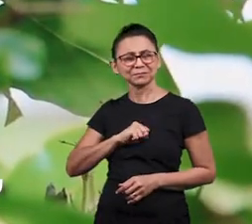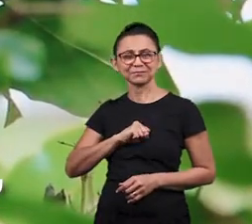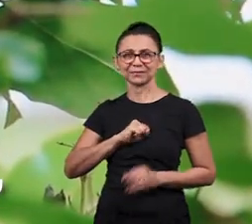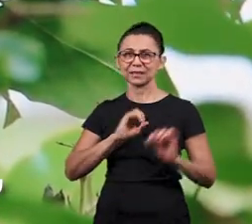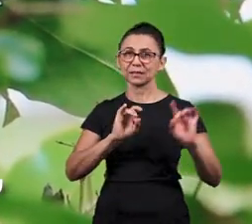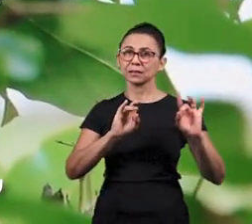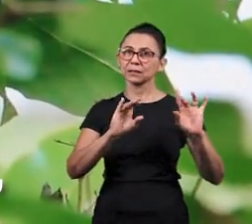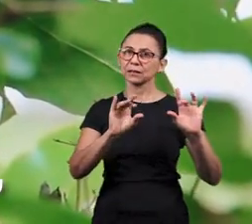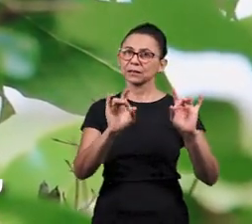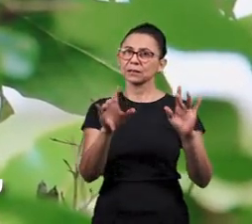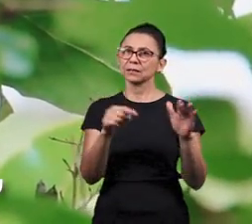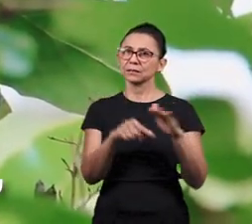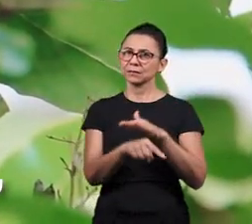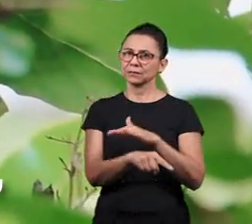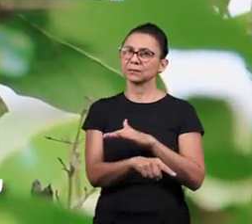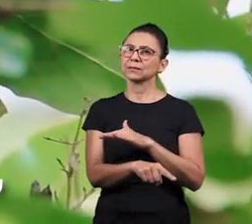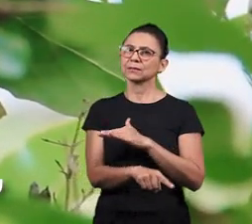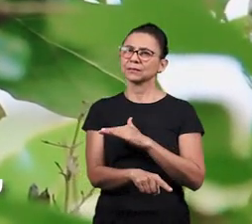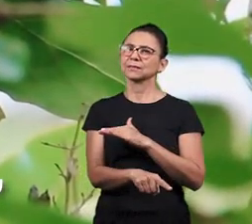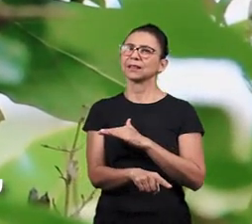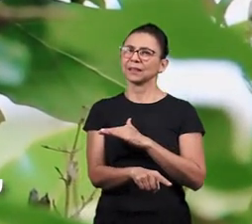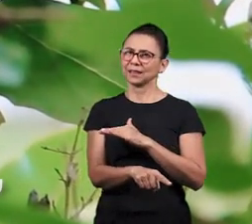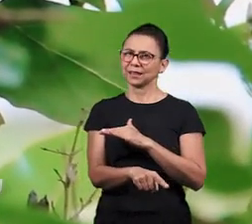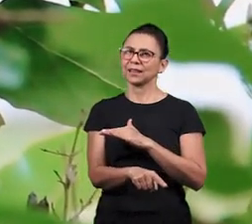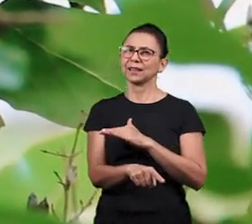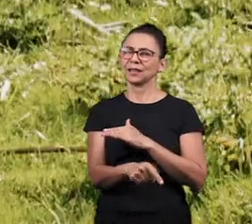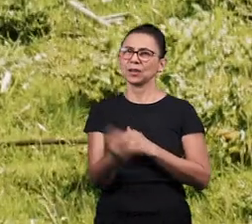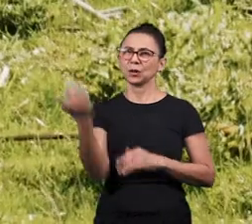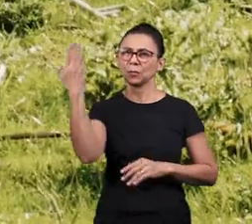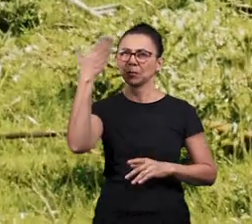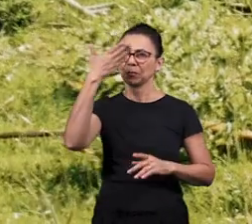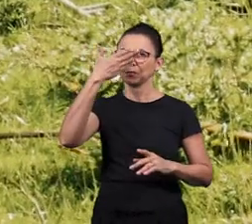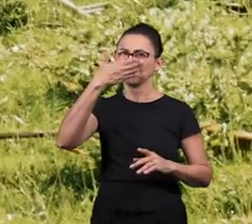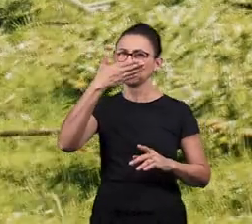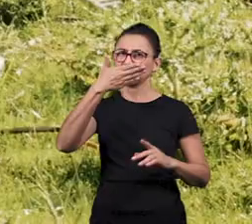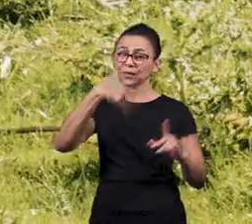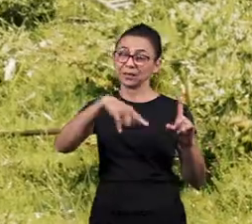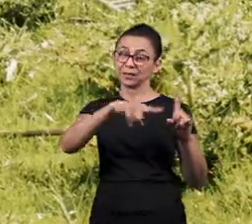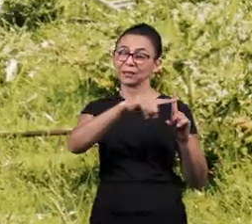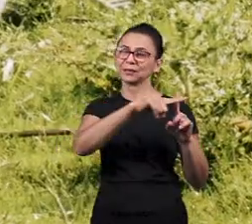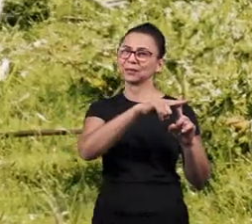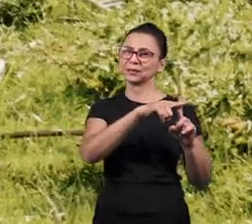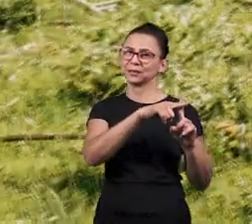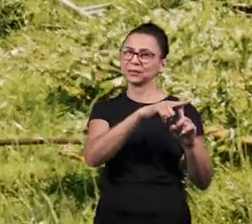Велика любовь моя к тебе, дитя мое.